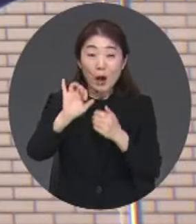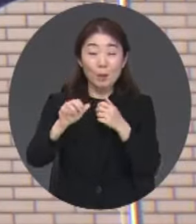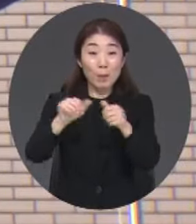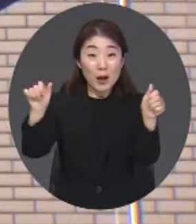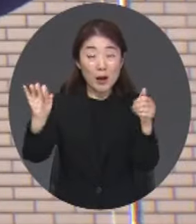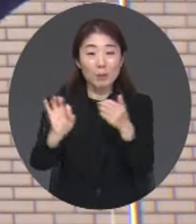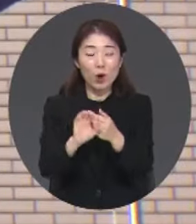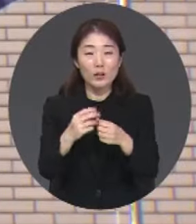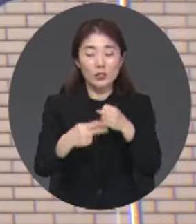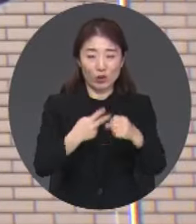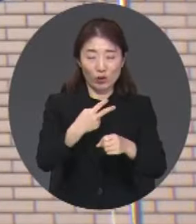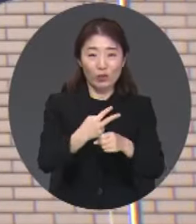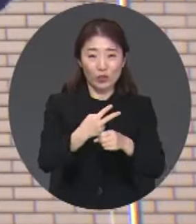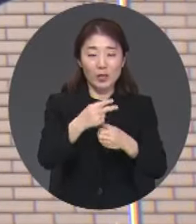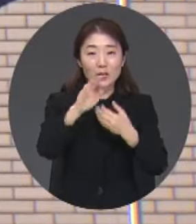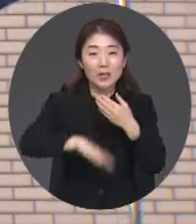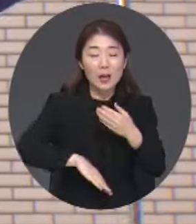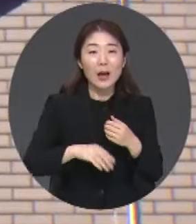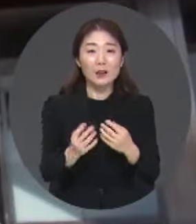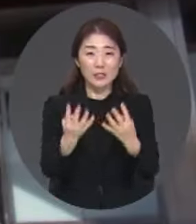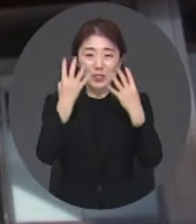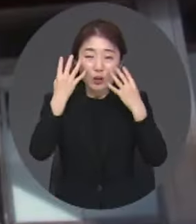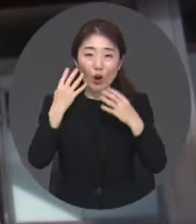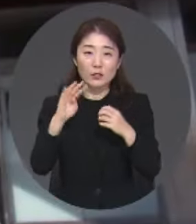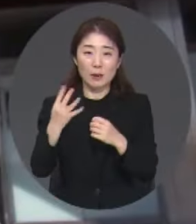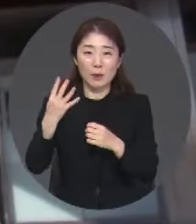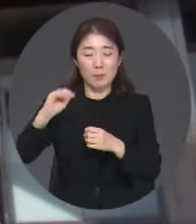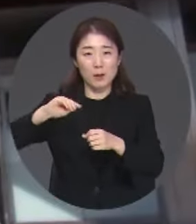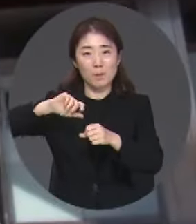또는 400만 원 이하의 벌금형에 처해집니다